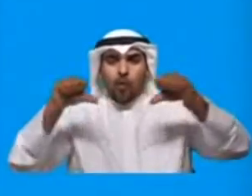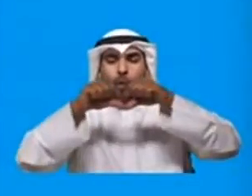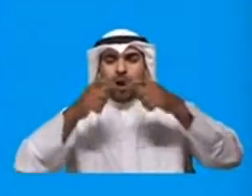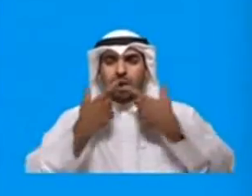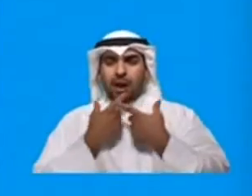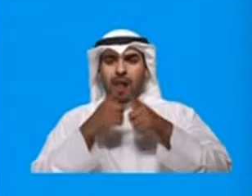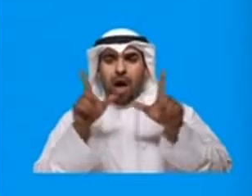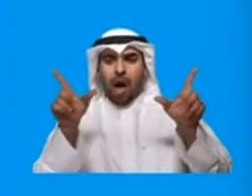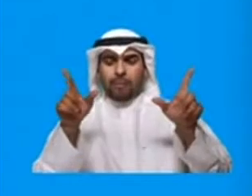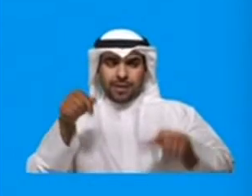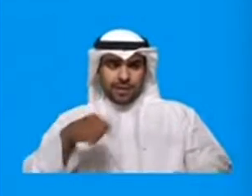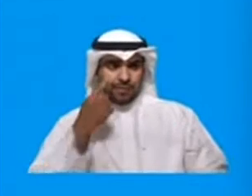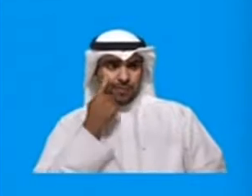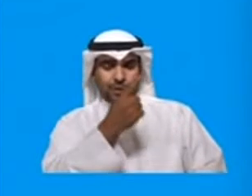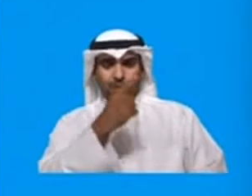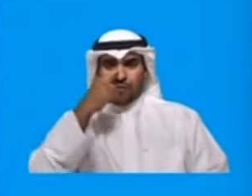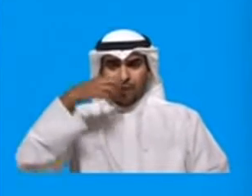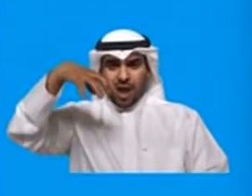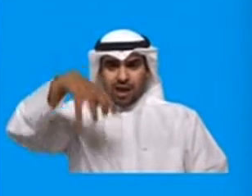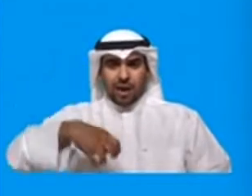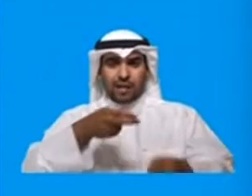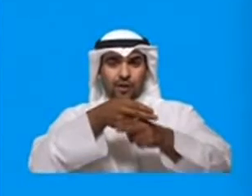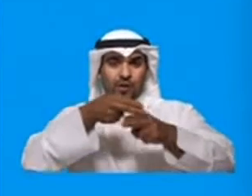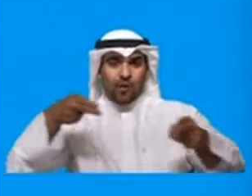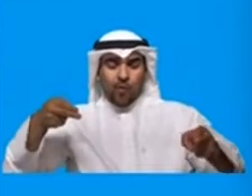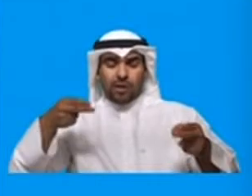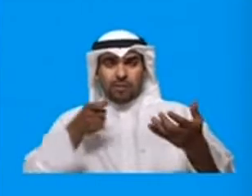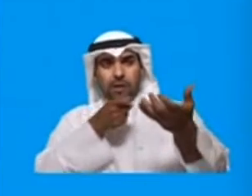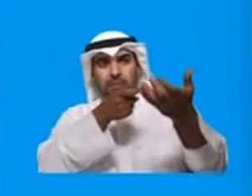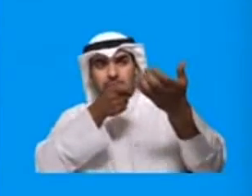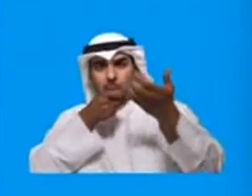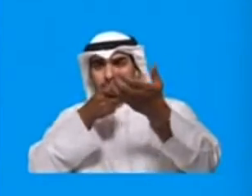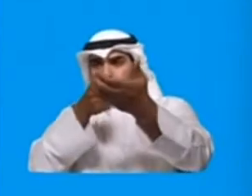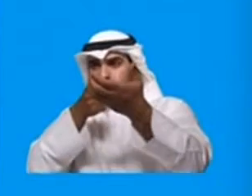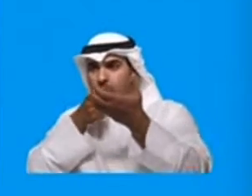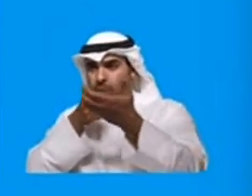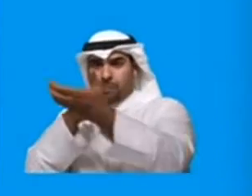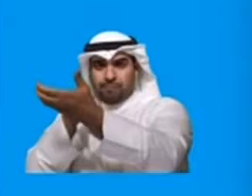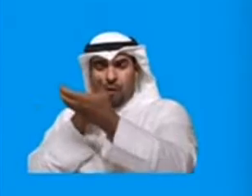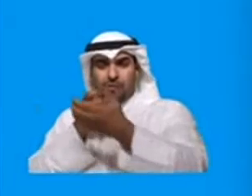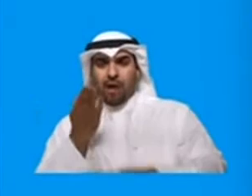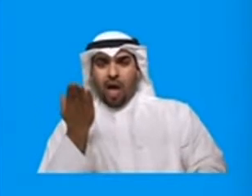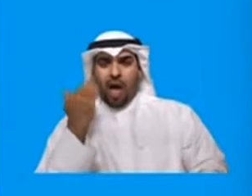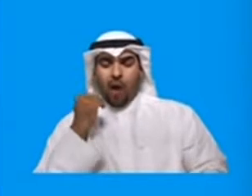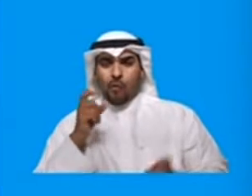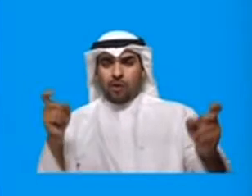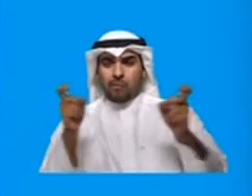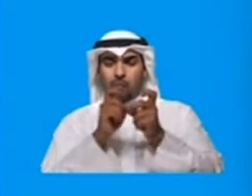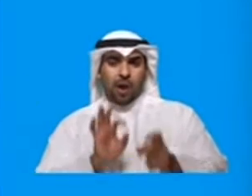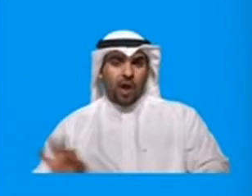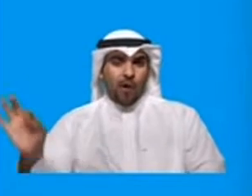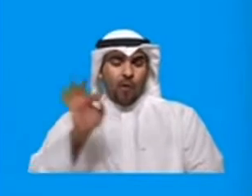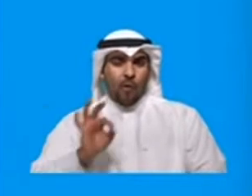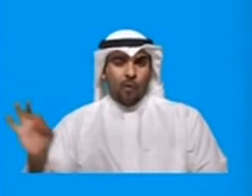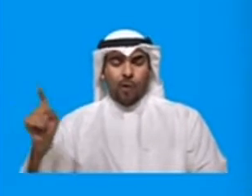لمنتخب النادي الكويتي للرماية بمنافسات البطولة العربية للرماية التي أقيمت أخيراً بمدينة شرم الشيخ